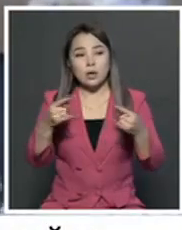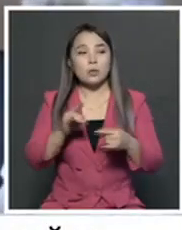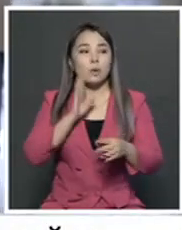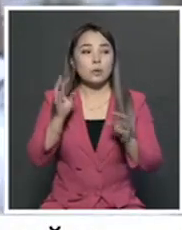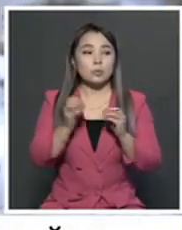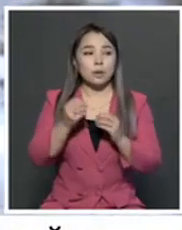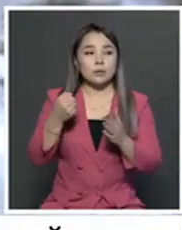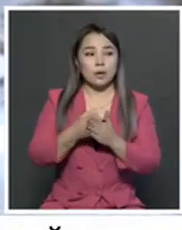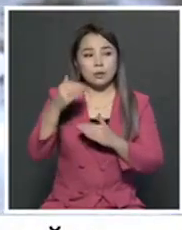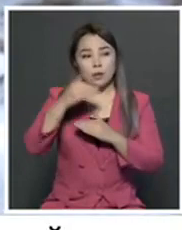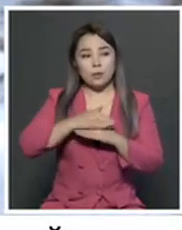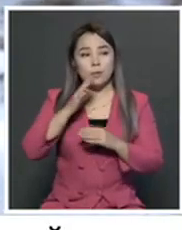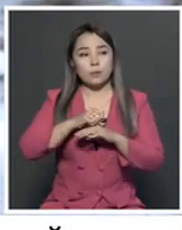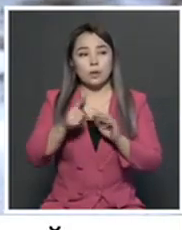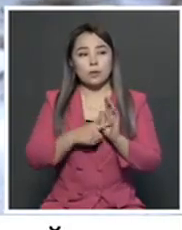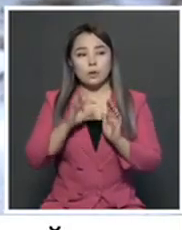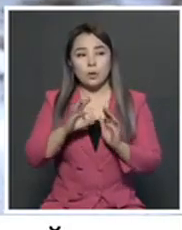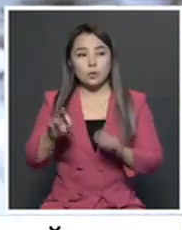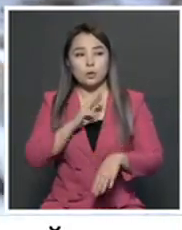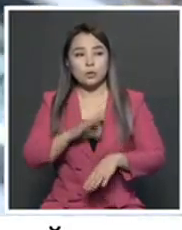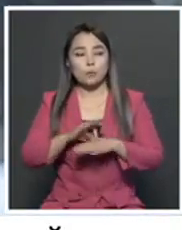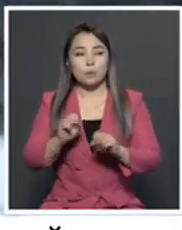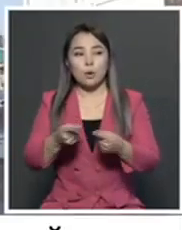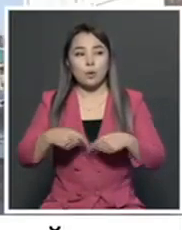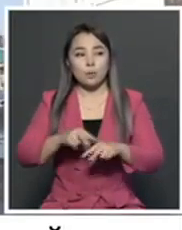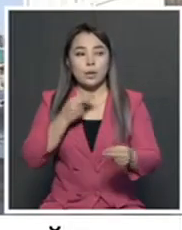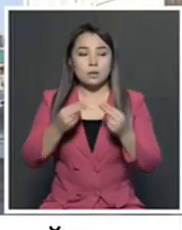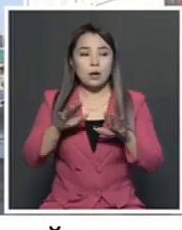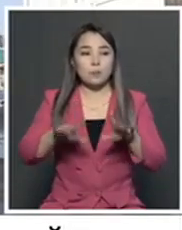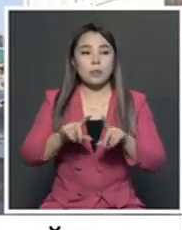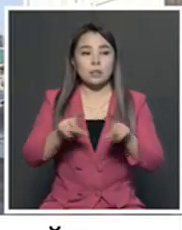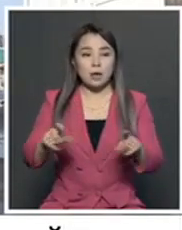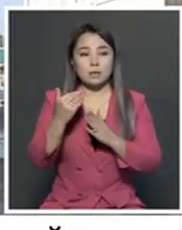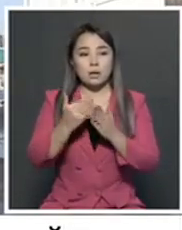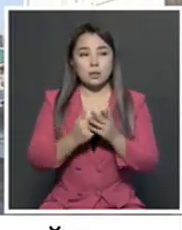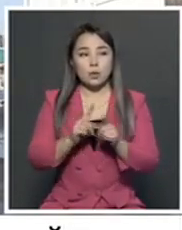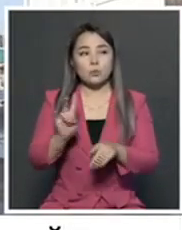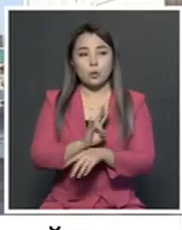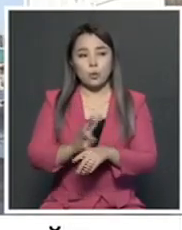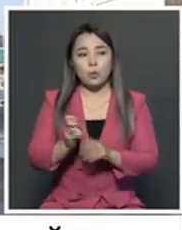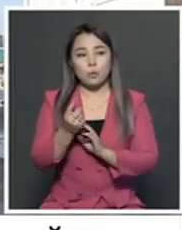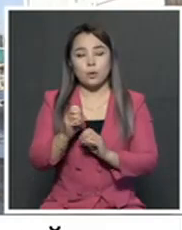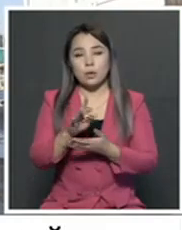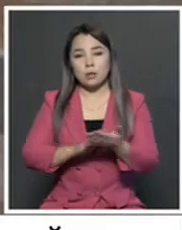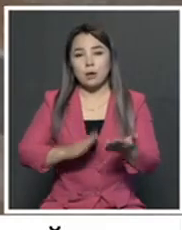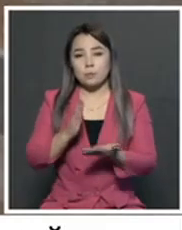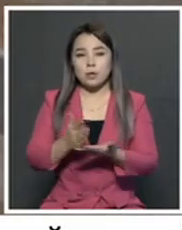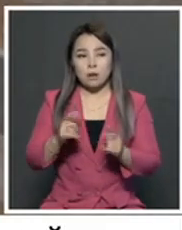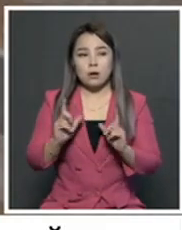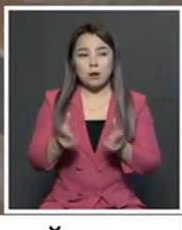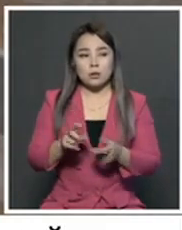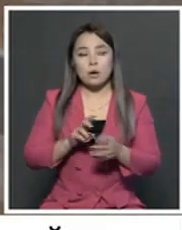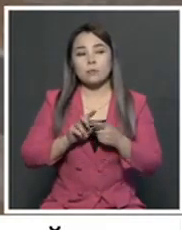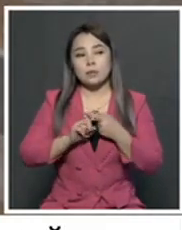кешкі 17:00-ге дейін жұмыс істейді. Сондай-ақ қоғамдық тамақтану нысандарының жұмыс кестесі түнгі 11-ге дейін ұзартылды. Бүгінде өңірде коронавирус